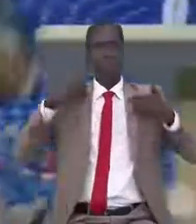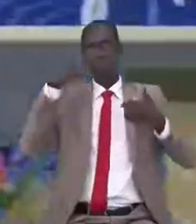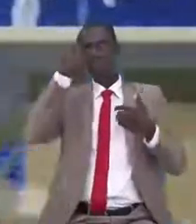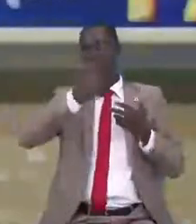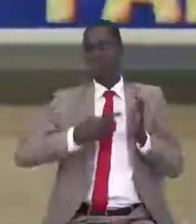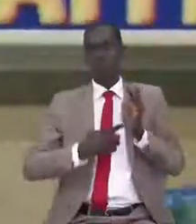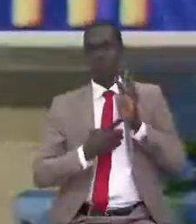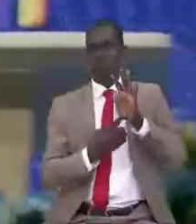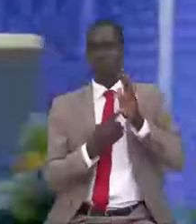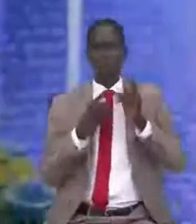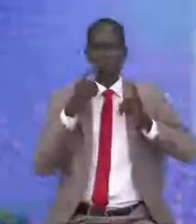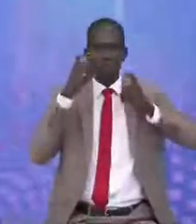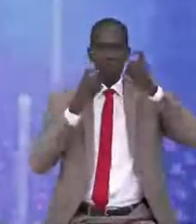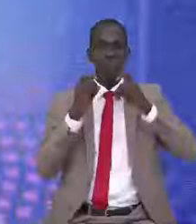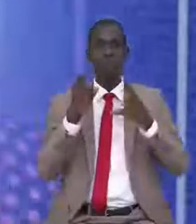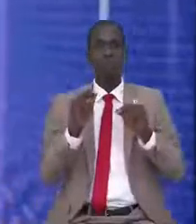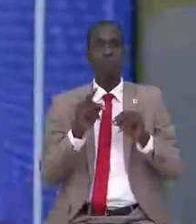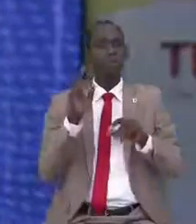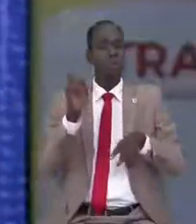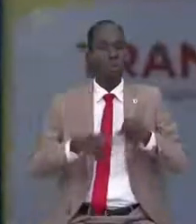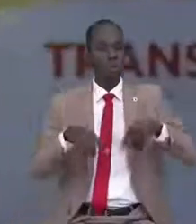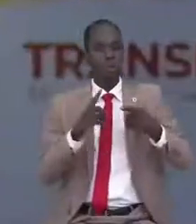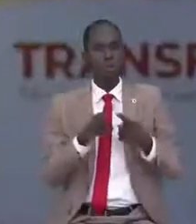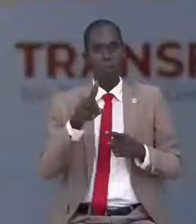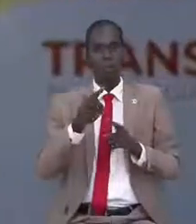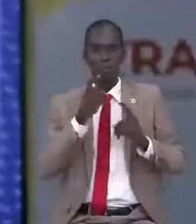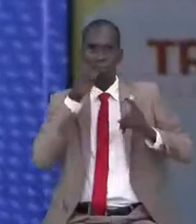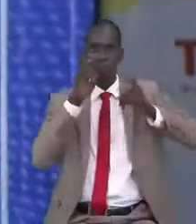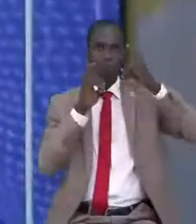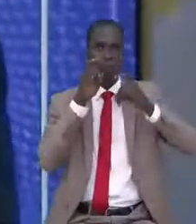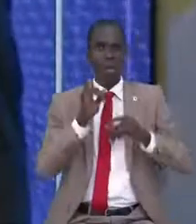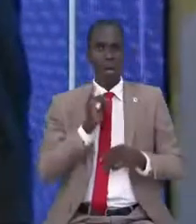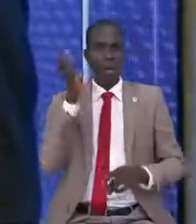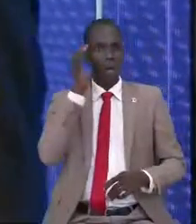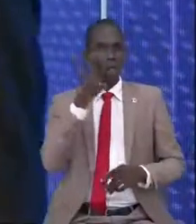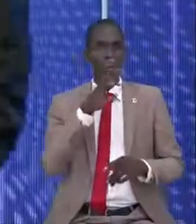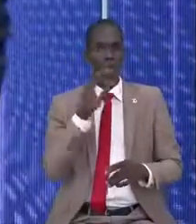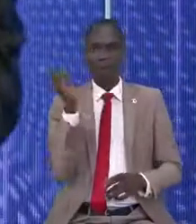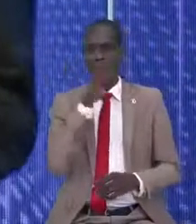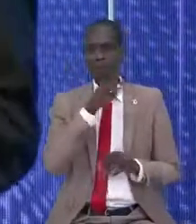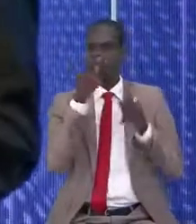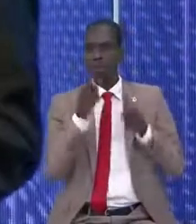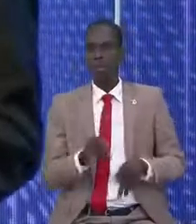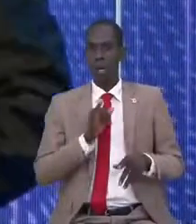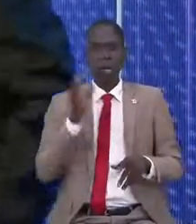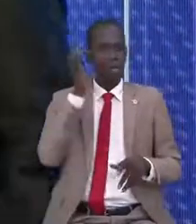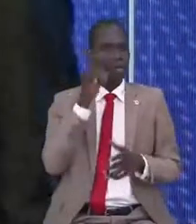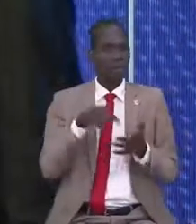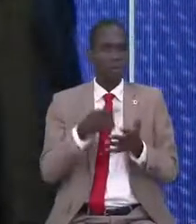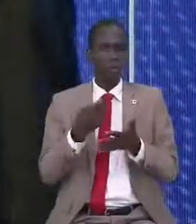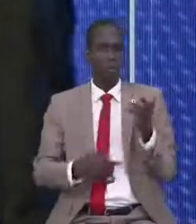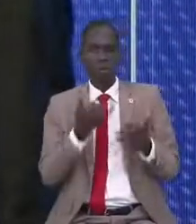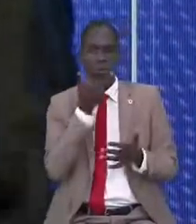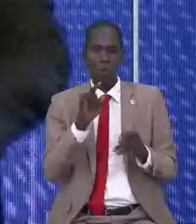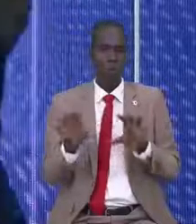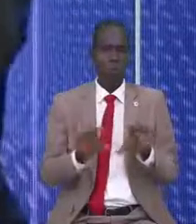disposition de colère, ne pouvez pas courir vers eux, dire que hey, moi j'ai appris que tu es un faux frère, j'ai appris que c'est ce que tu fais, je